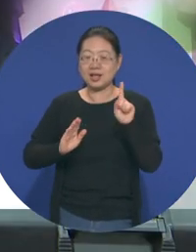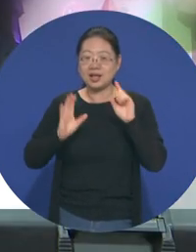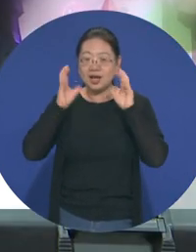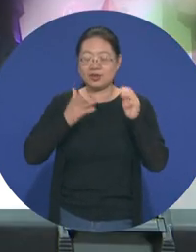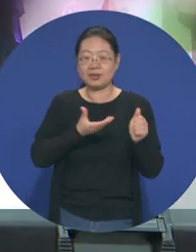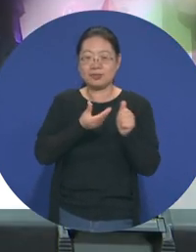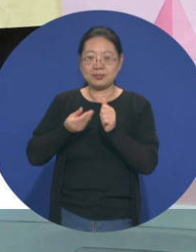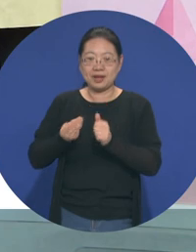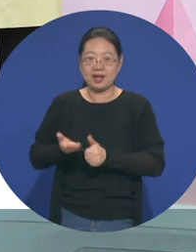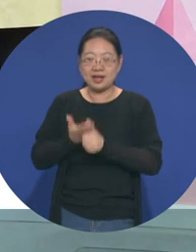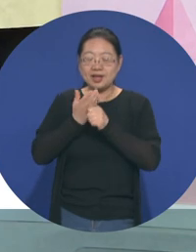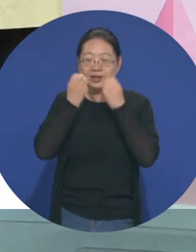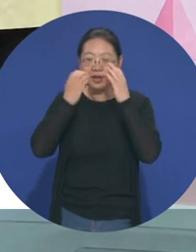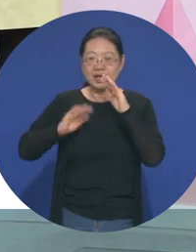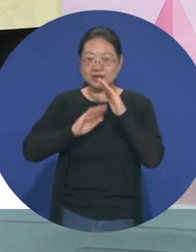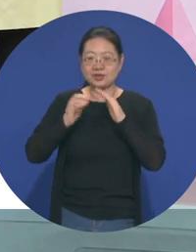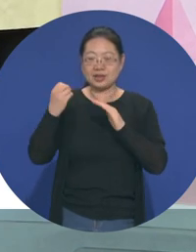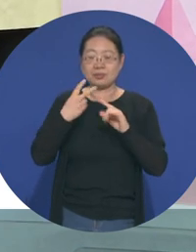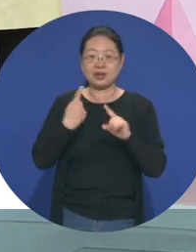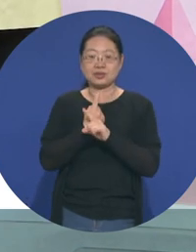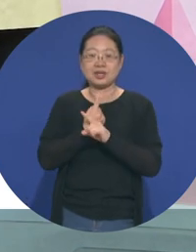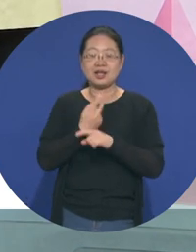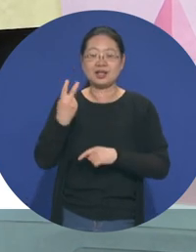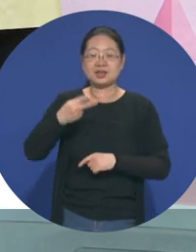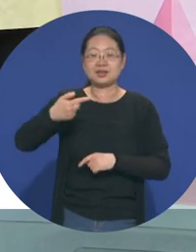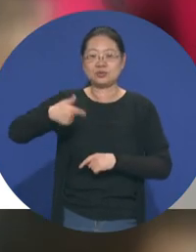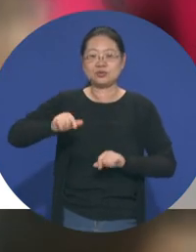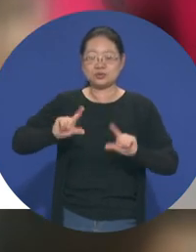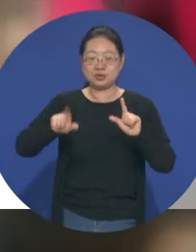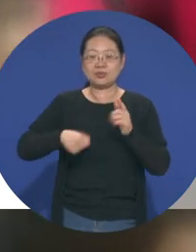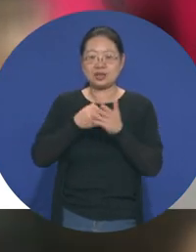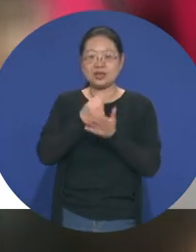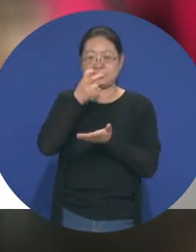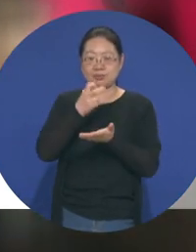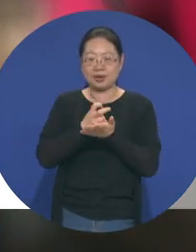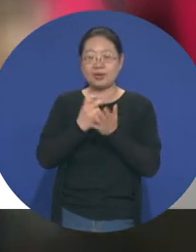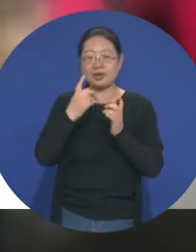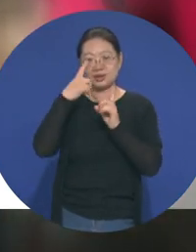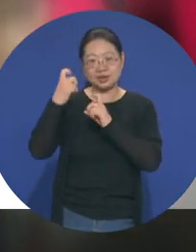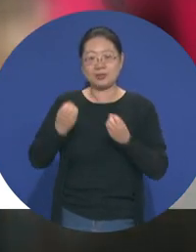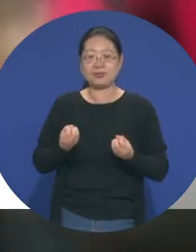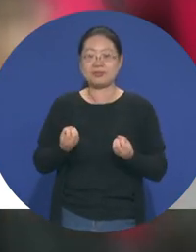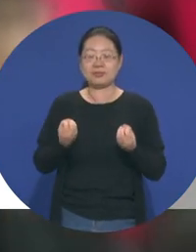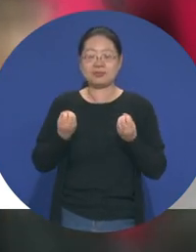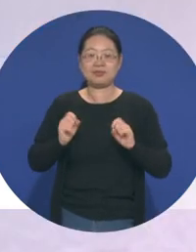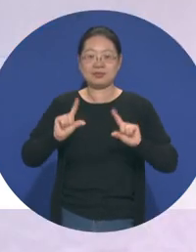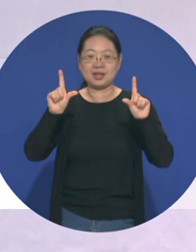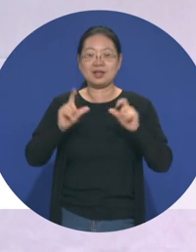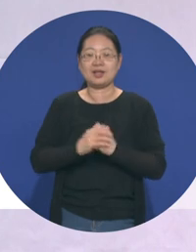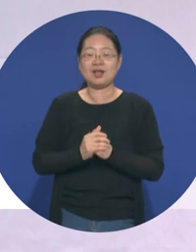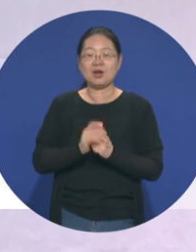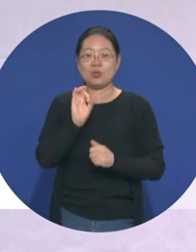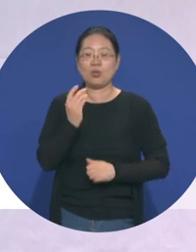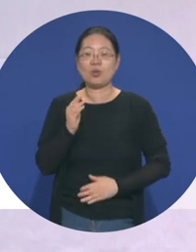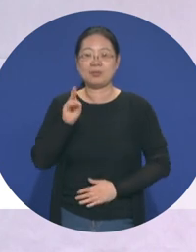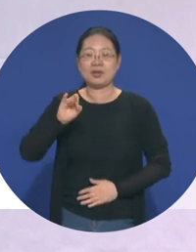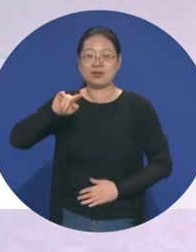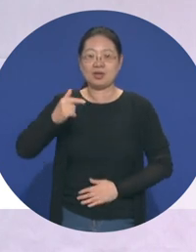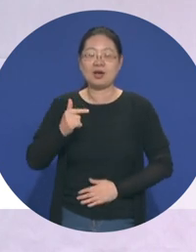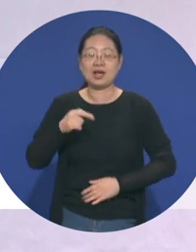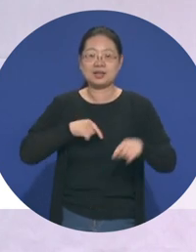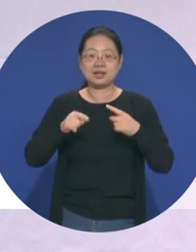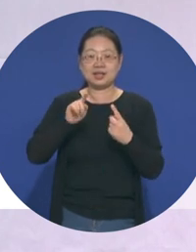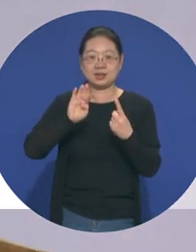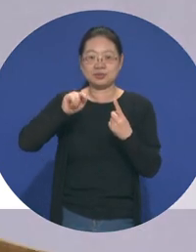아동을 입양해 새로운 가정으로 거듭나자는 의미로 2006년 제정된 법정 기념일입니다. 기념식에는 오병권